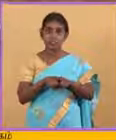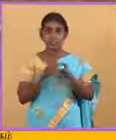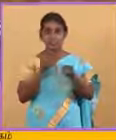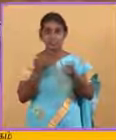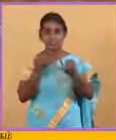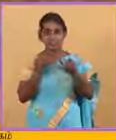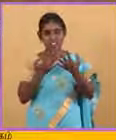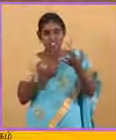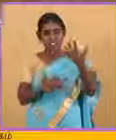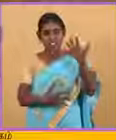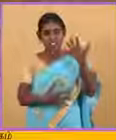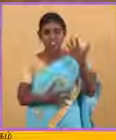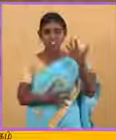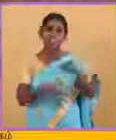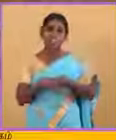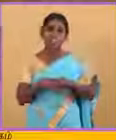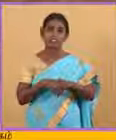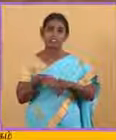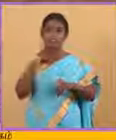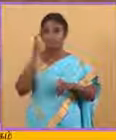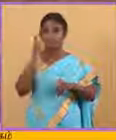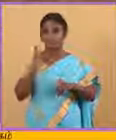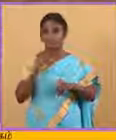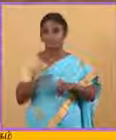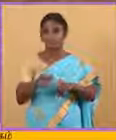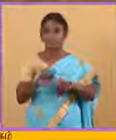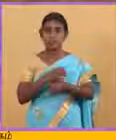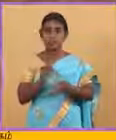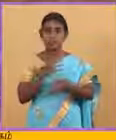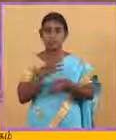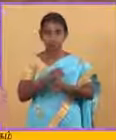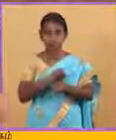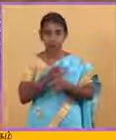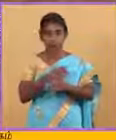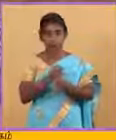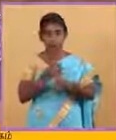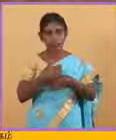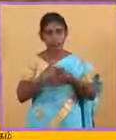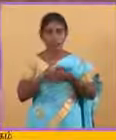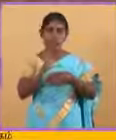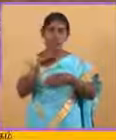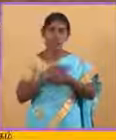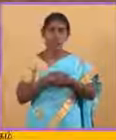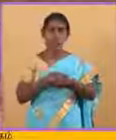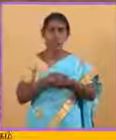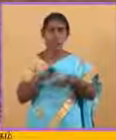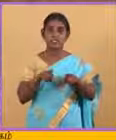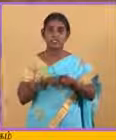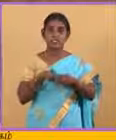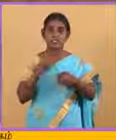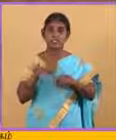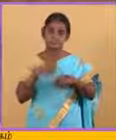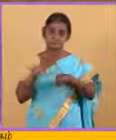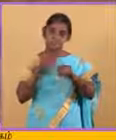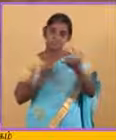போன்ற அதிகப்படியான அடிச்சொற்கள் உருவாகி கொண்டே இருக்க வேண்டும். அப்படி உருவானால்தான் நாம் தமிழ்மொழி